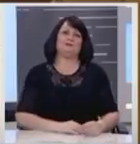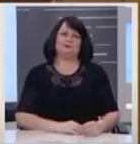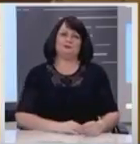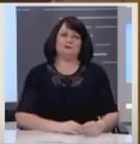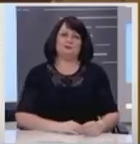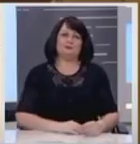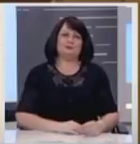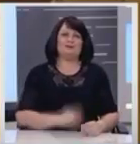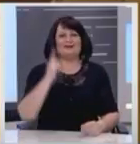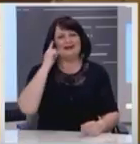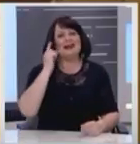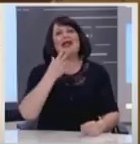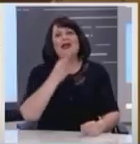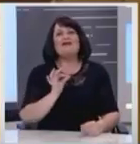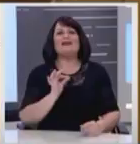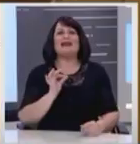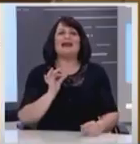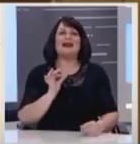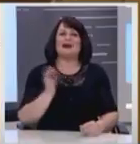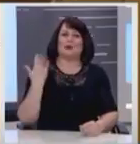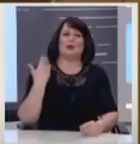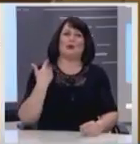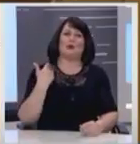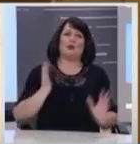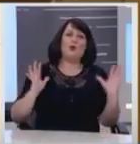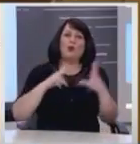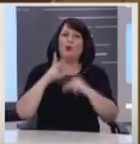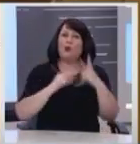Και αυτό είχα την ευκαιρία να τονίσω στην πρόσφατη Σύνοδο Κορυφής.